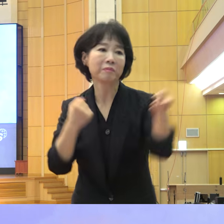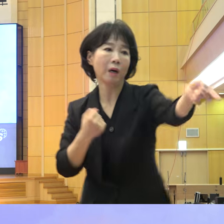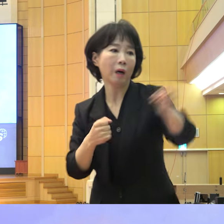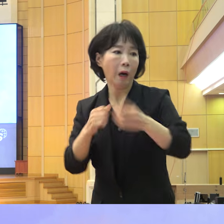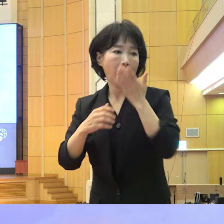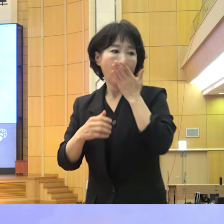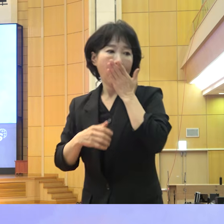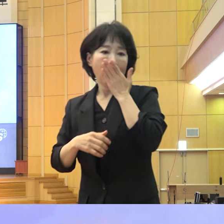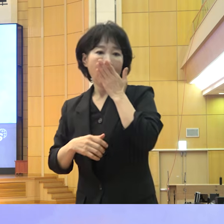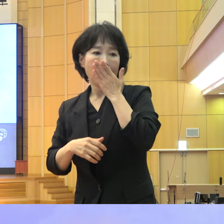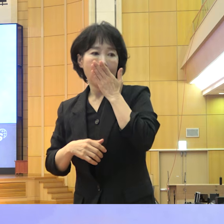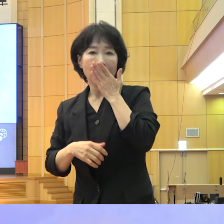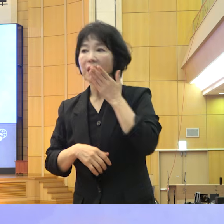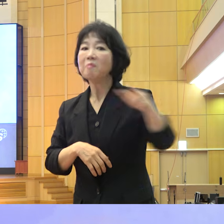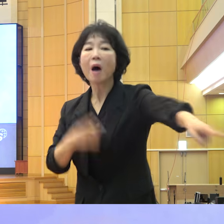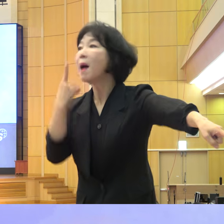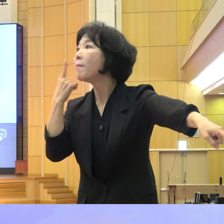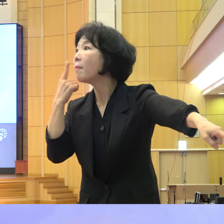보라고.